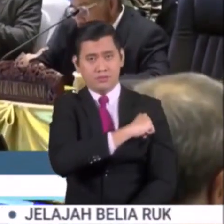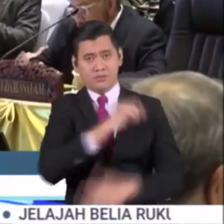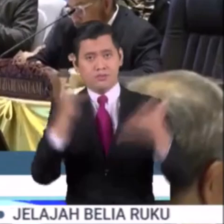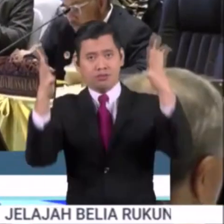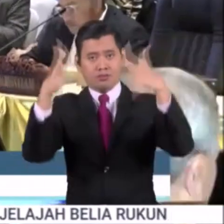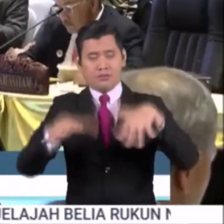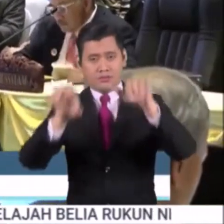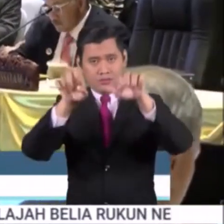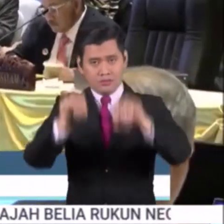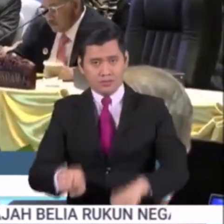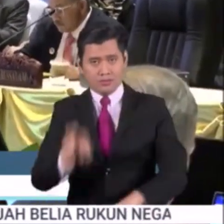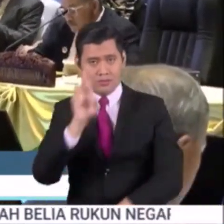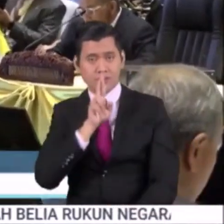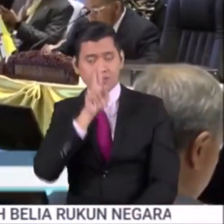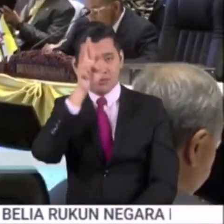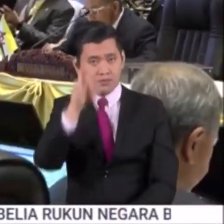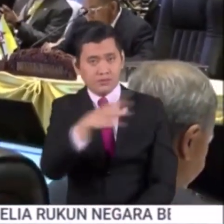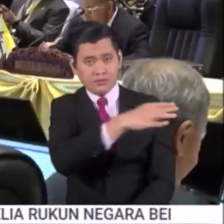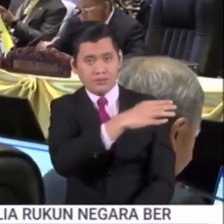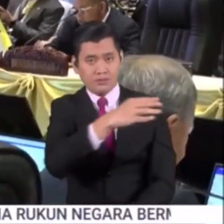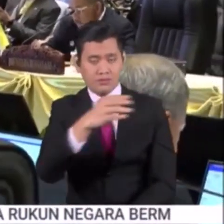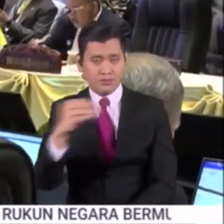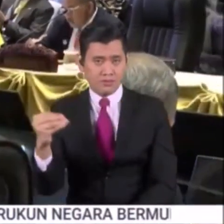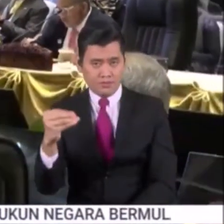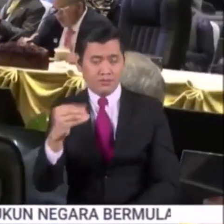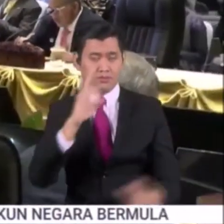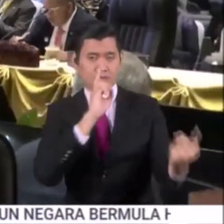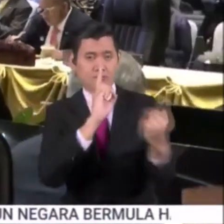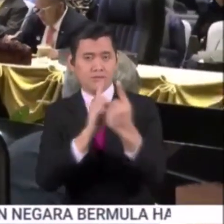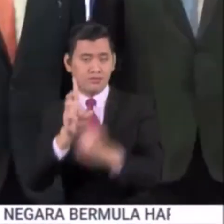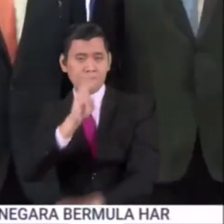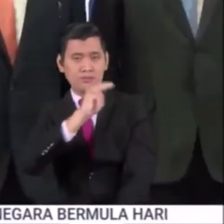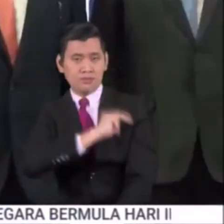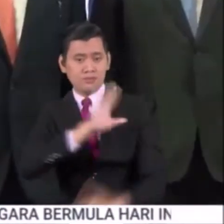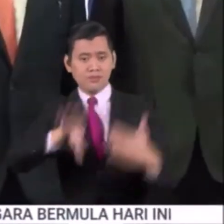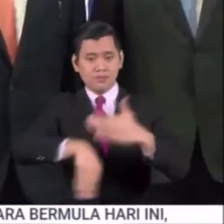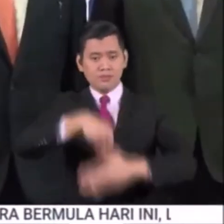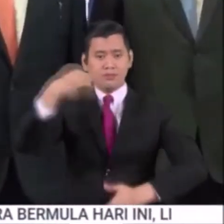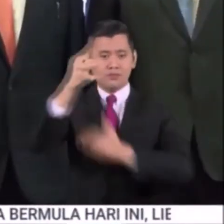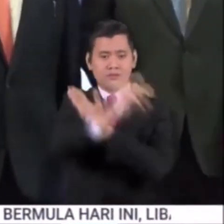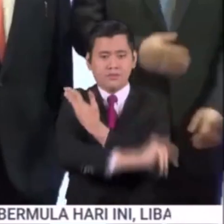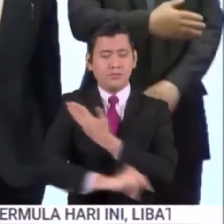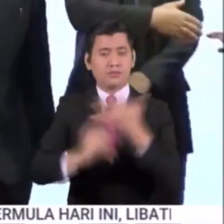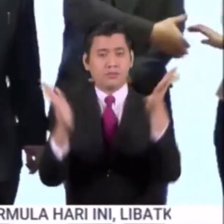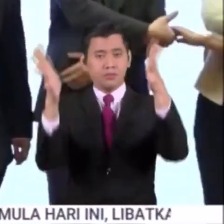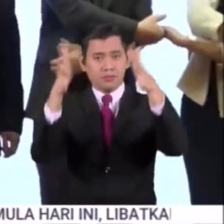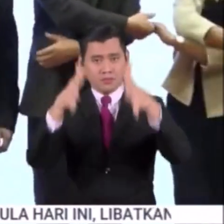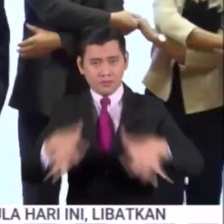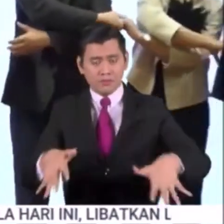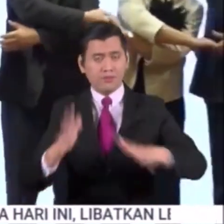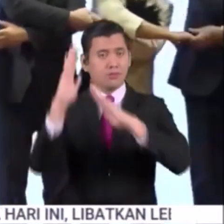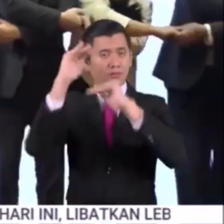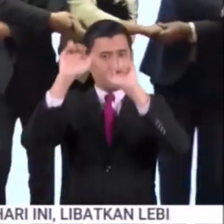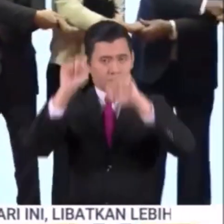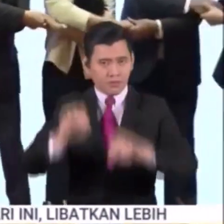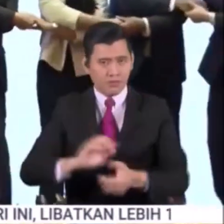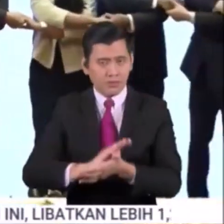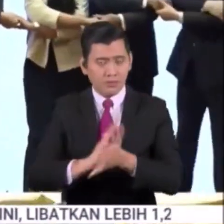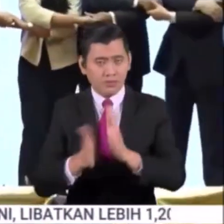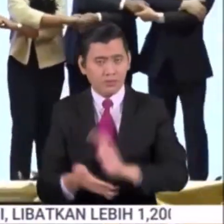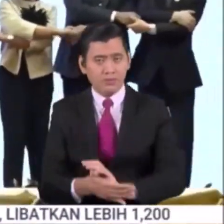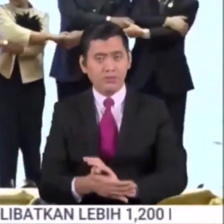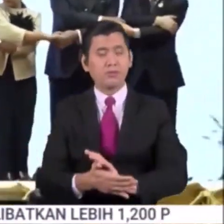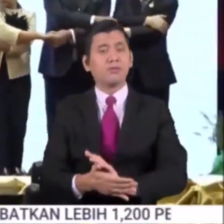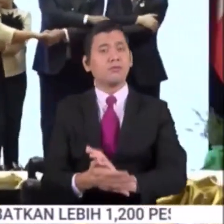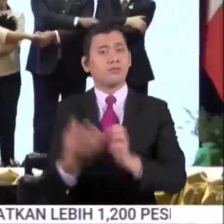direalisasikan. Beliau ditemui selepas menghadiri mesyuarat menteri-menteri luar negeri ASEAN. ASEAN turut diharap dapat menjadi platform dalam